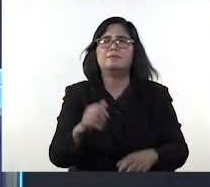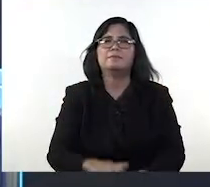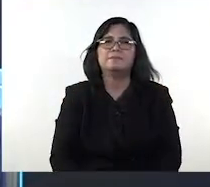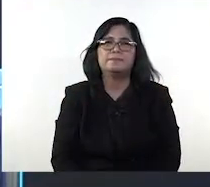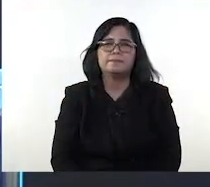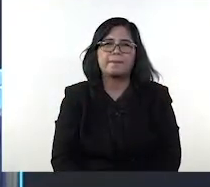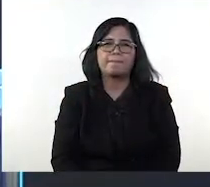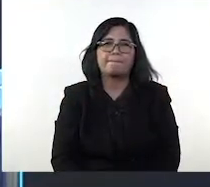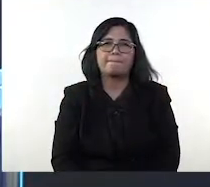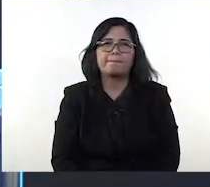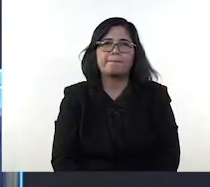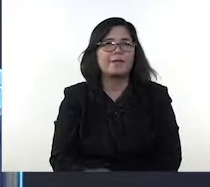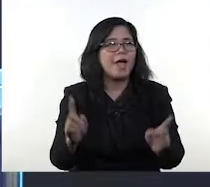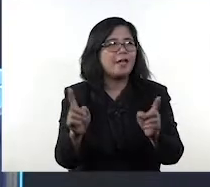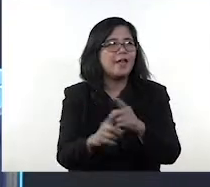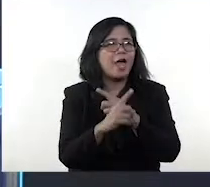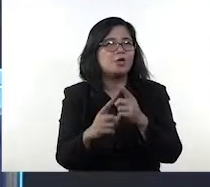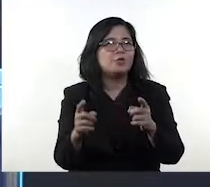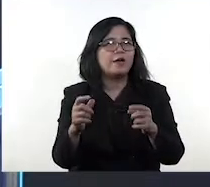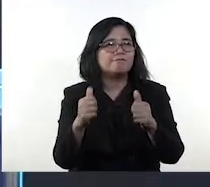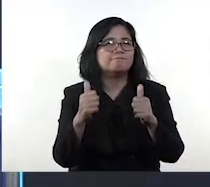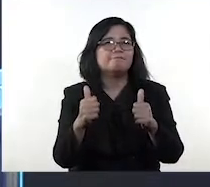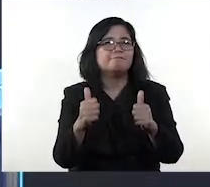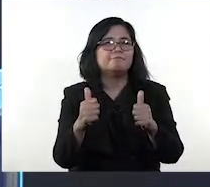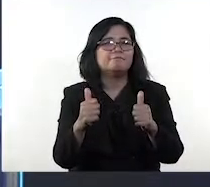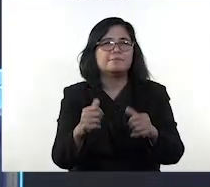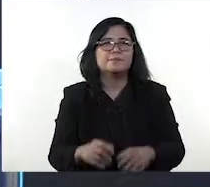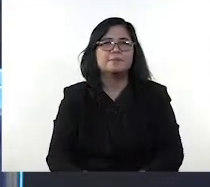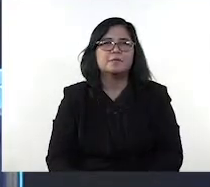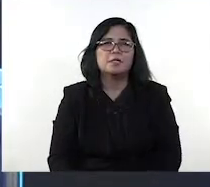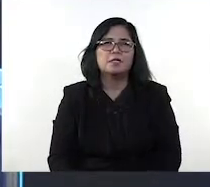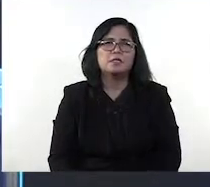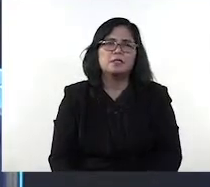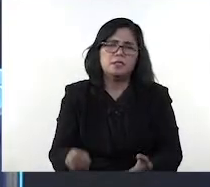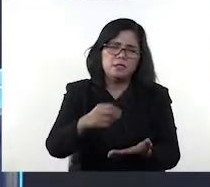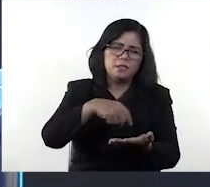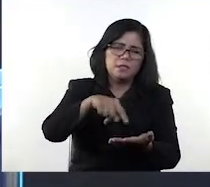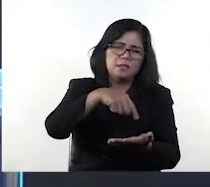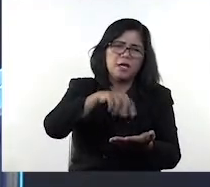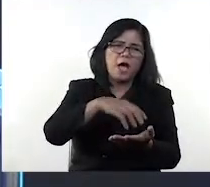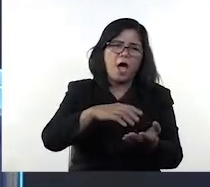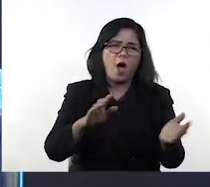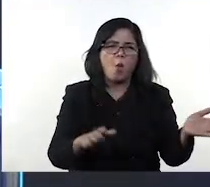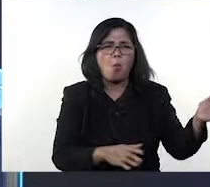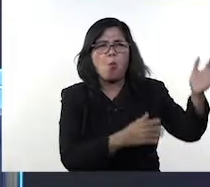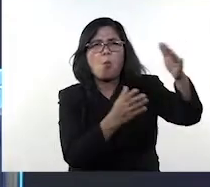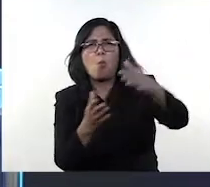Hai saya ingin satu lagu yang hebat Hai dicentang ah